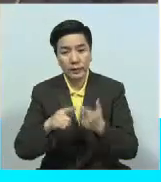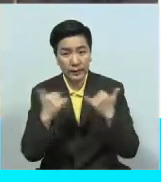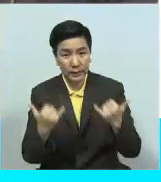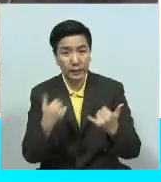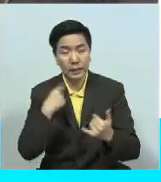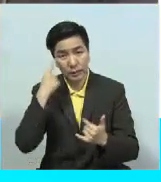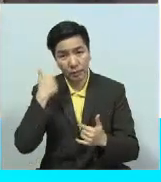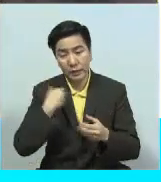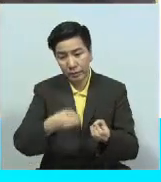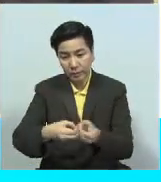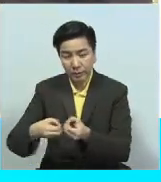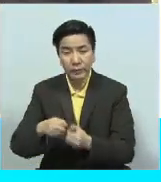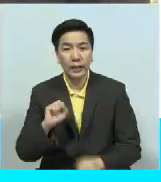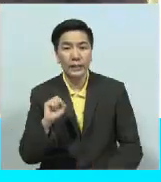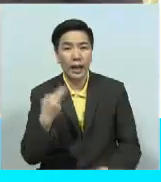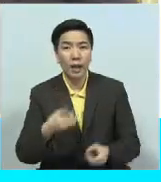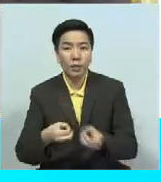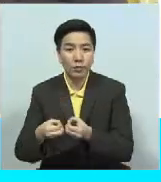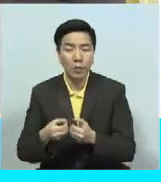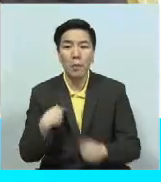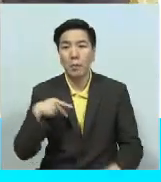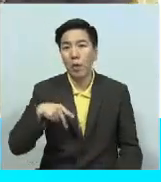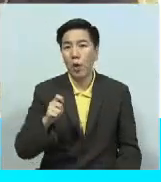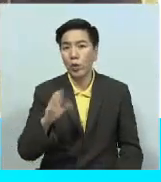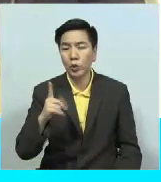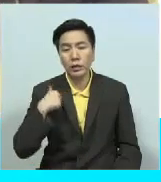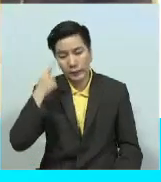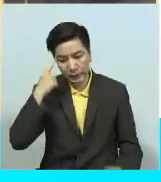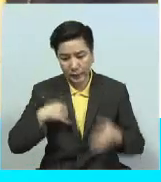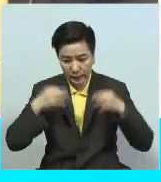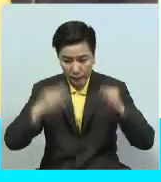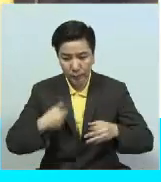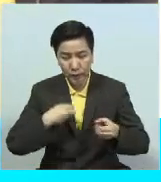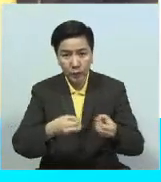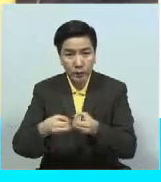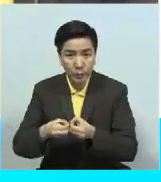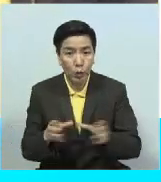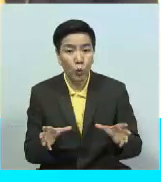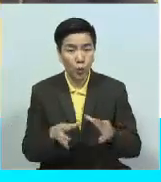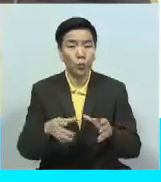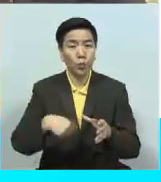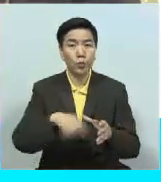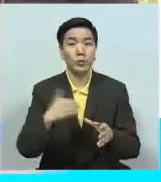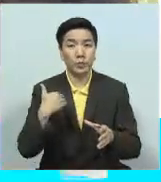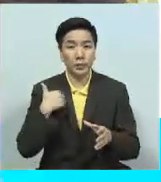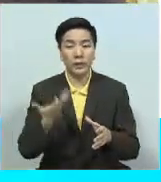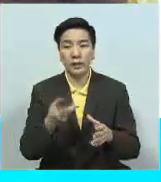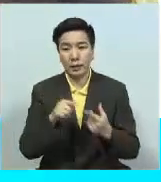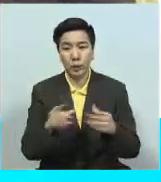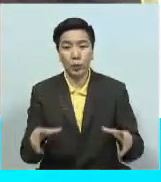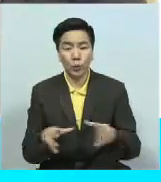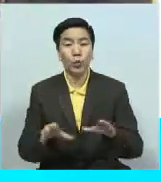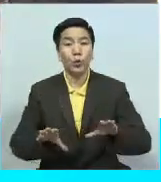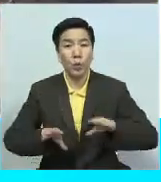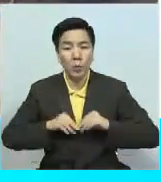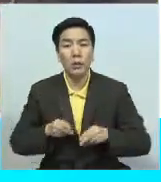ริงๆเขามีสหกรณ์ก็คงพชคงตัดสินอะไรไม่ได้อะเพราะมันมีสหกรณ์มีกลุ่มของเขาอยู่ต้องให้กลุ่มเขายอม